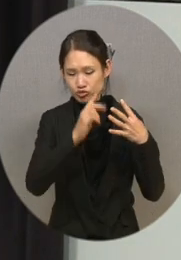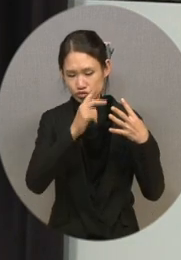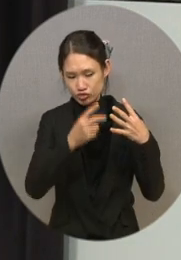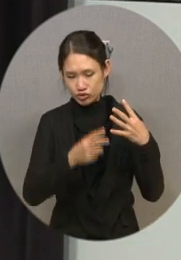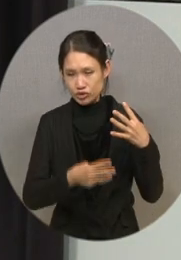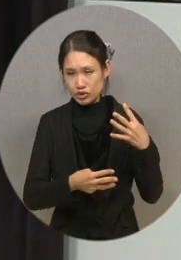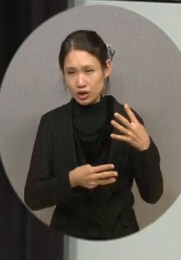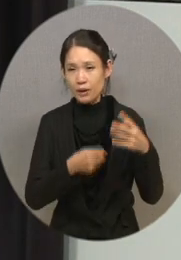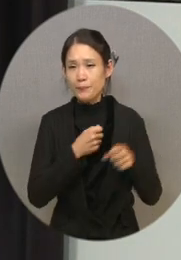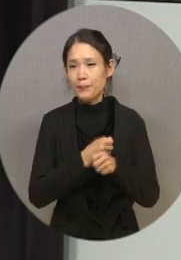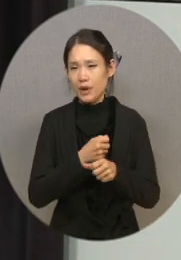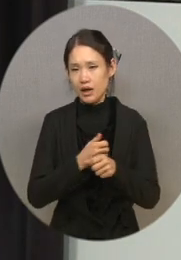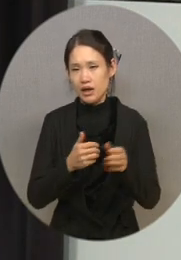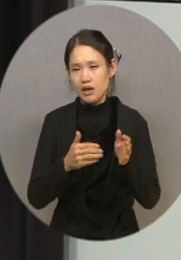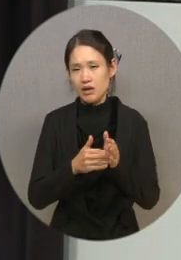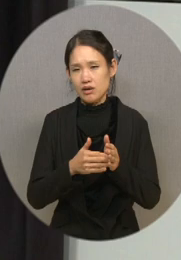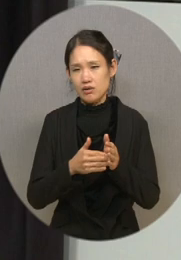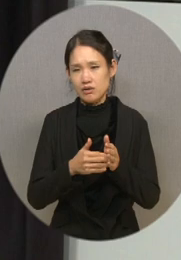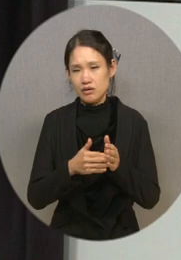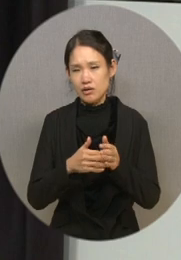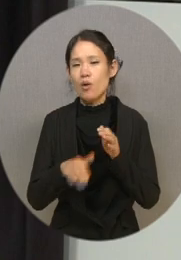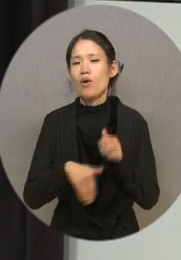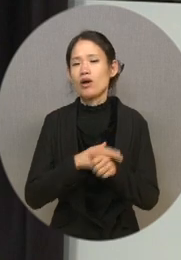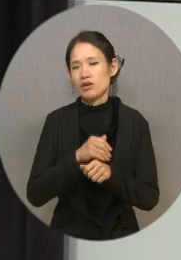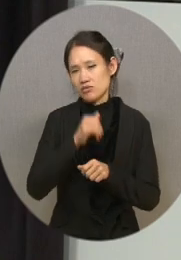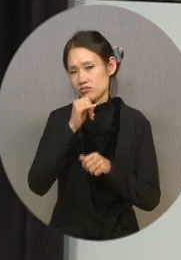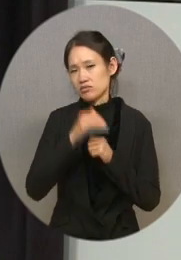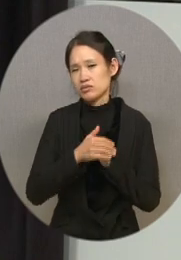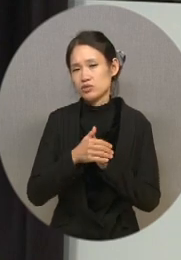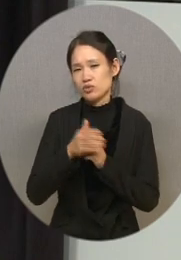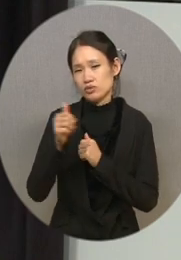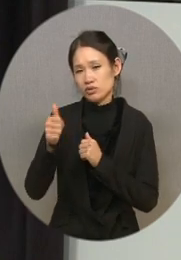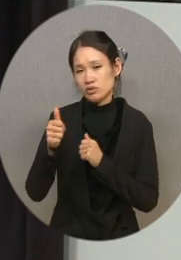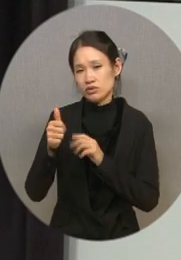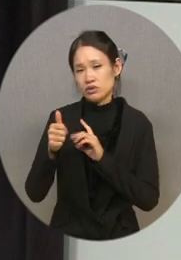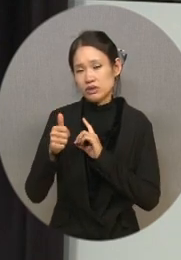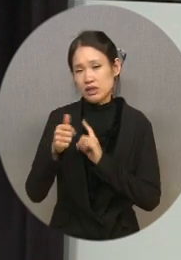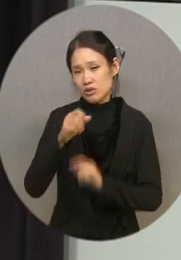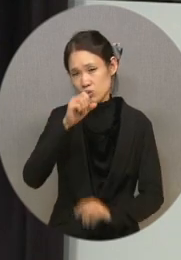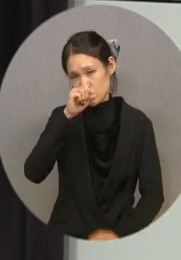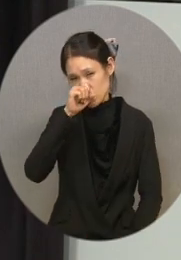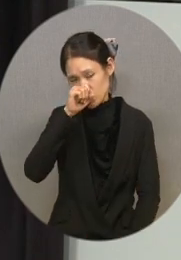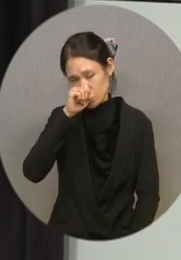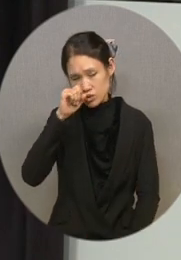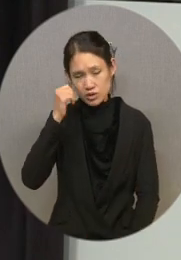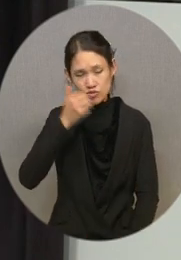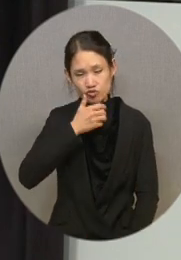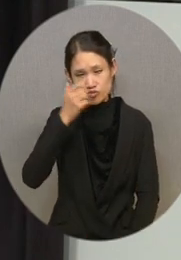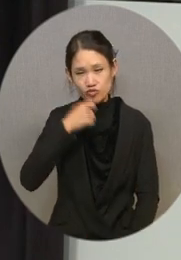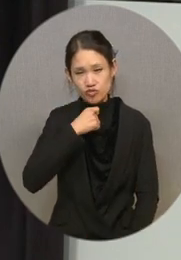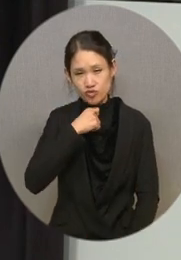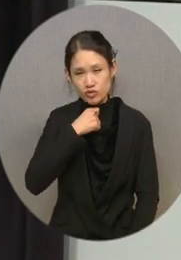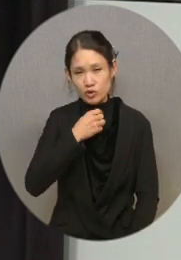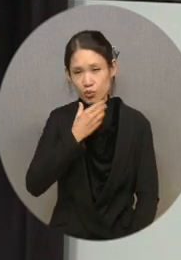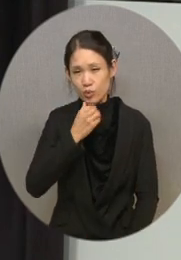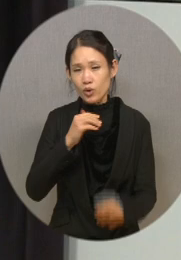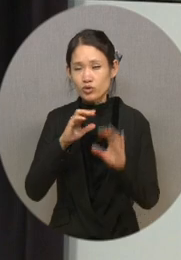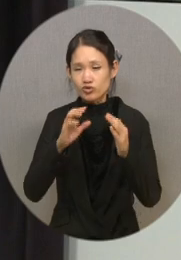예. 막 그런 경향이 있는데 회장님은 가장 이상적인 복지